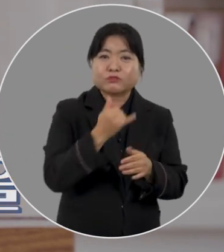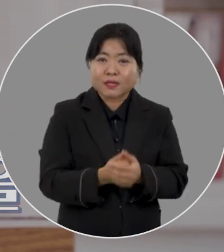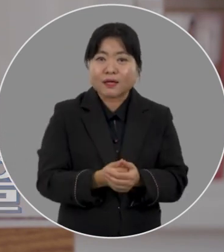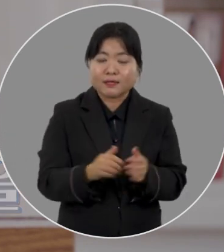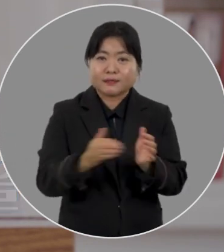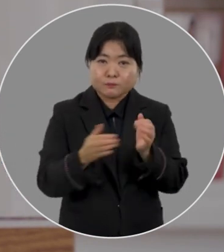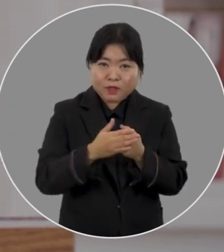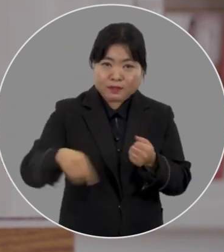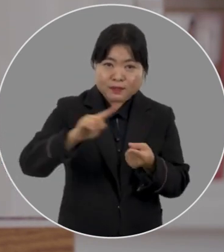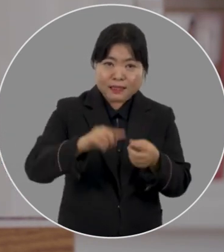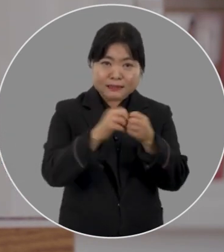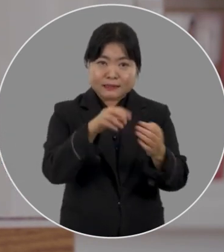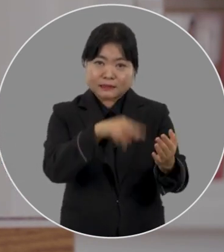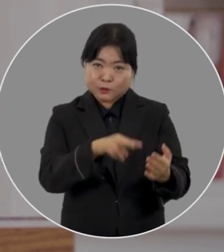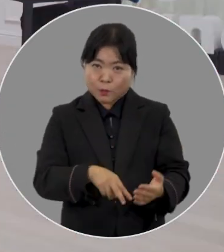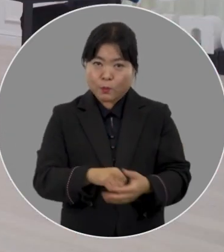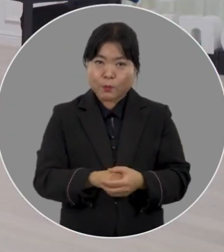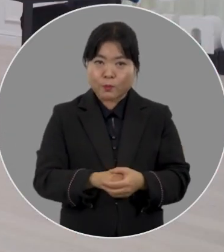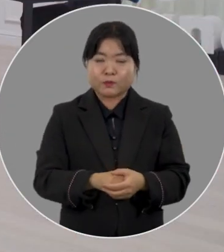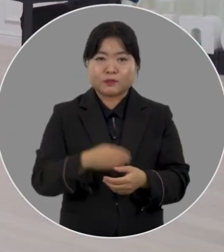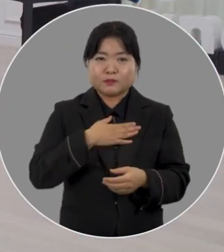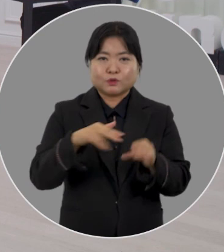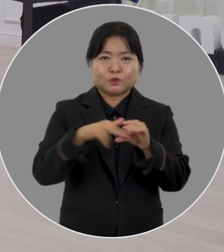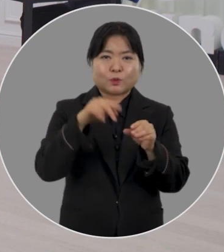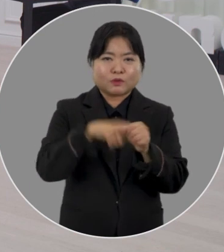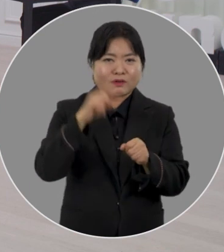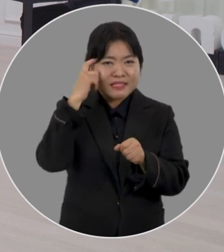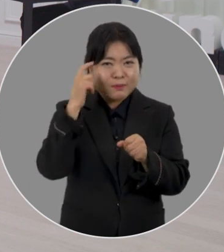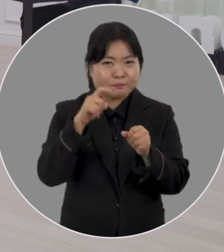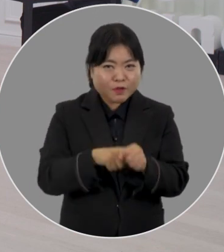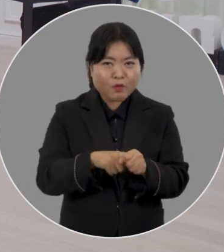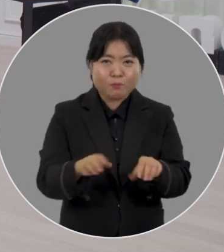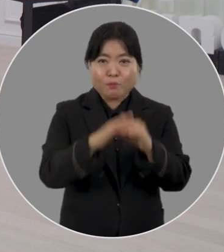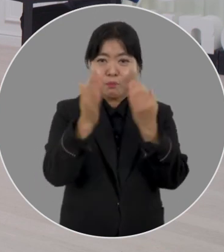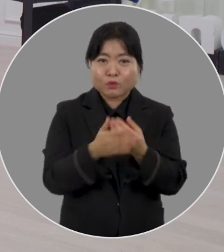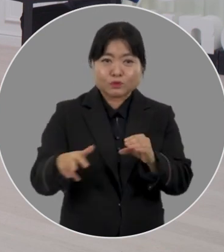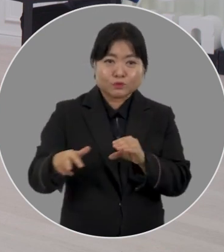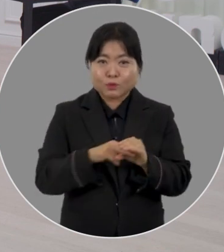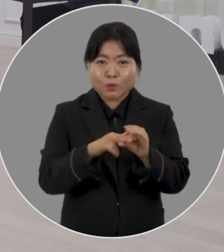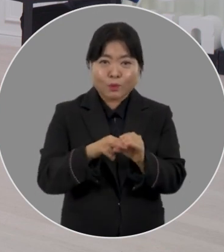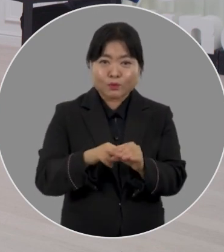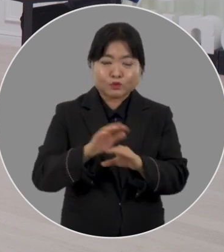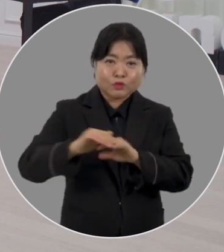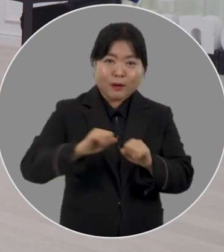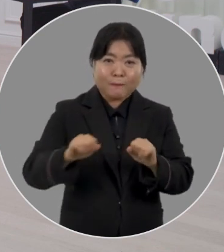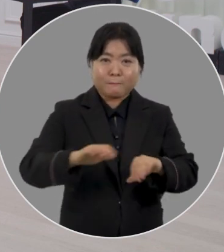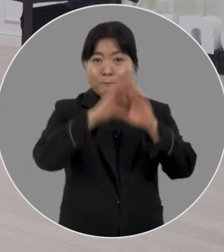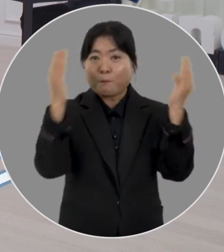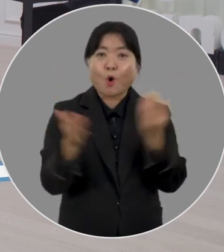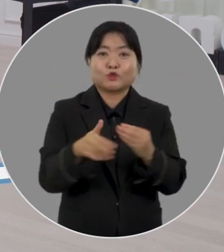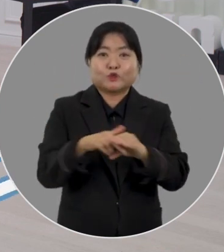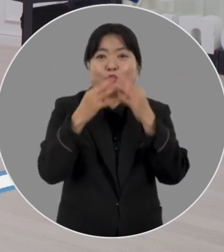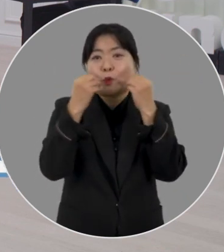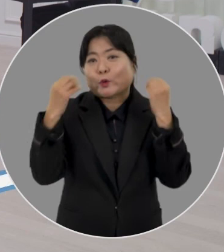이제 그 글을 읽고 저는 이제 사실은 종교적으로 이념적으로 모든 종교를 이제 수행하는 만신교가 되기로